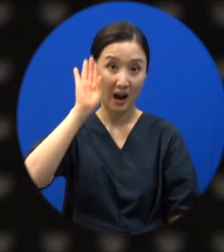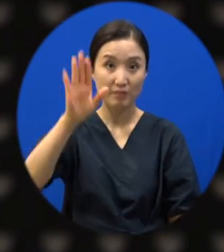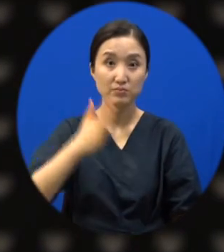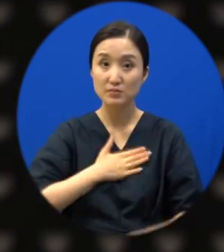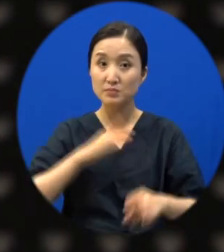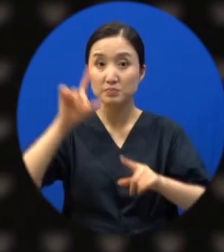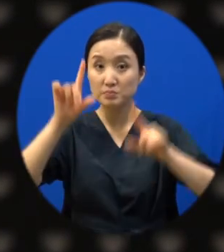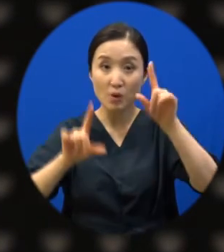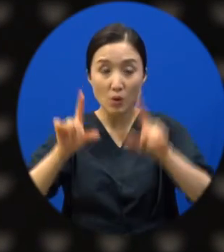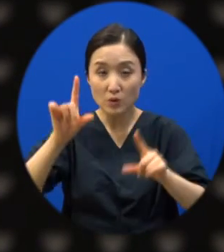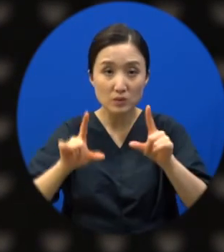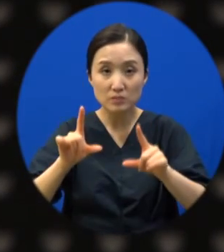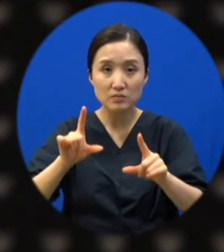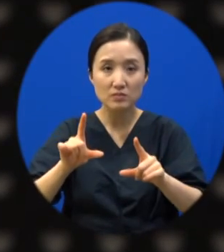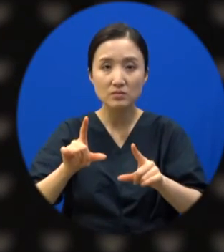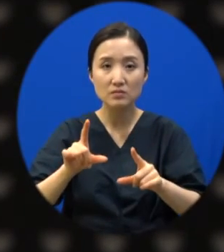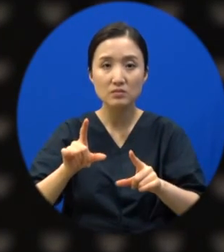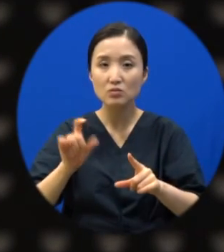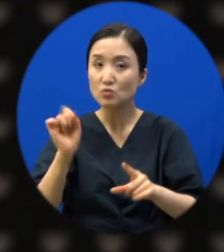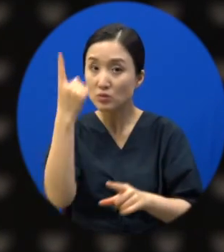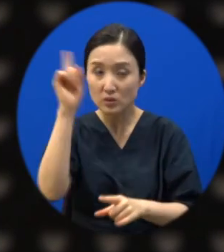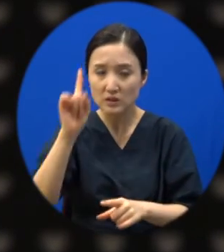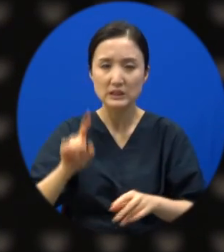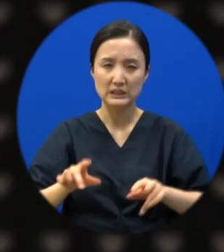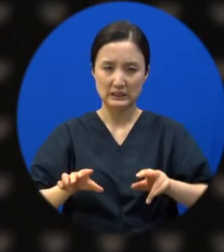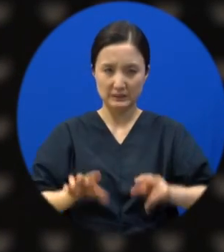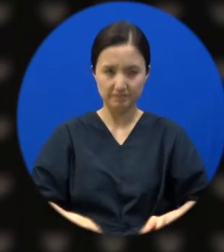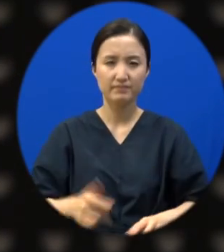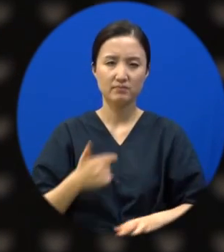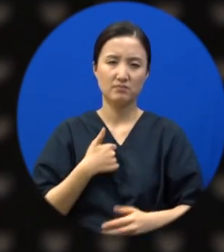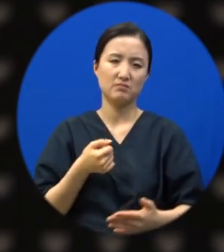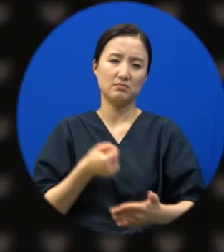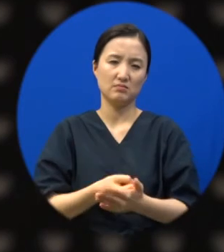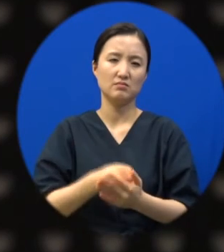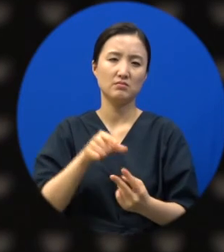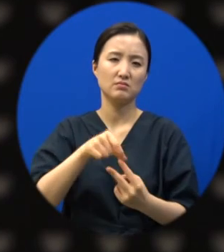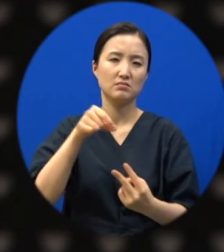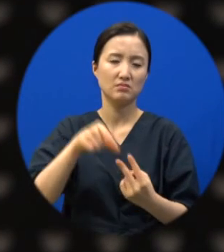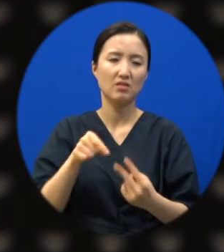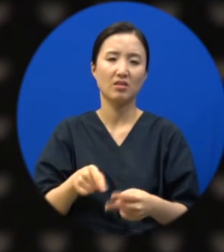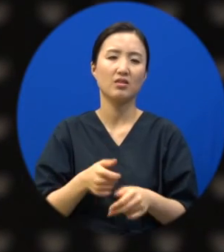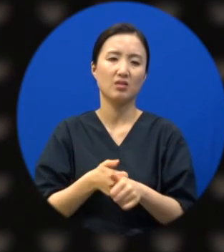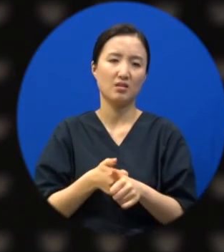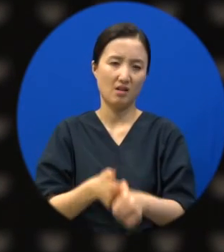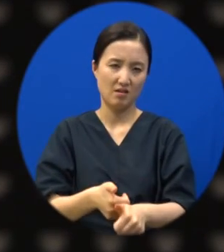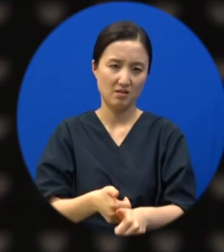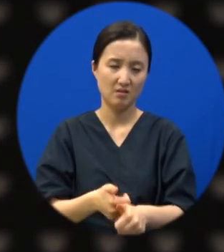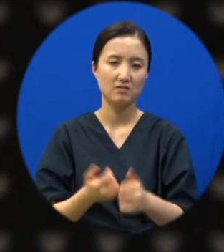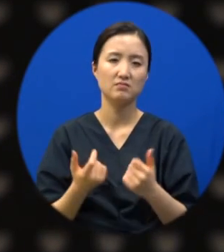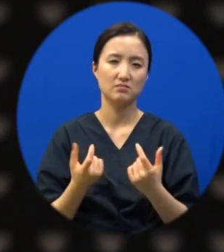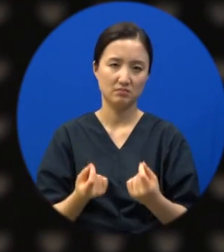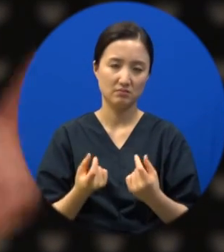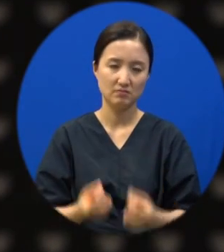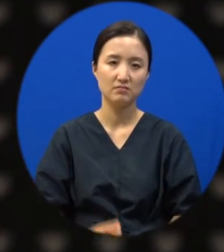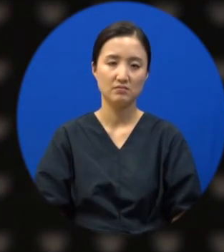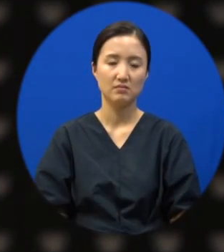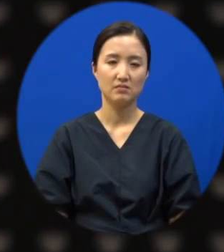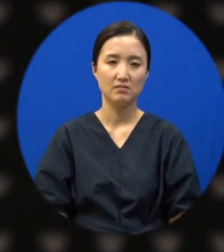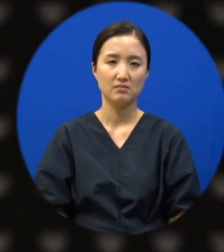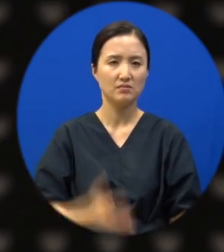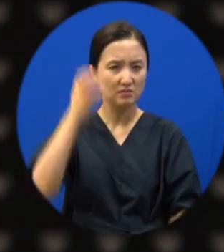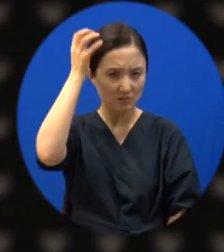앞으로의 나는 지금부터 누가, 내가 어떻게 선택한 것들의 결과물이